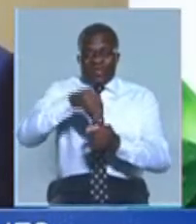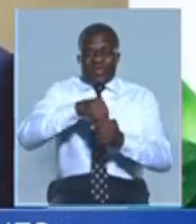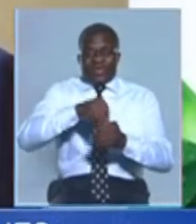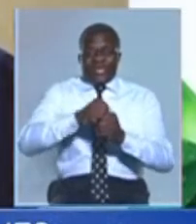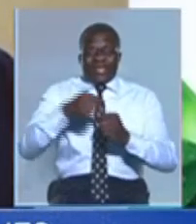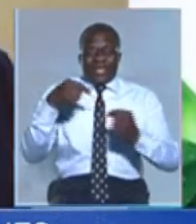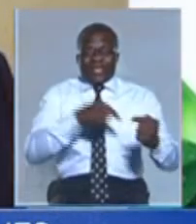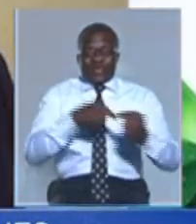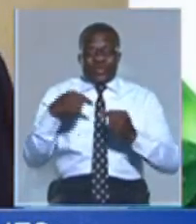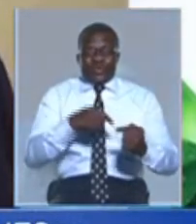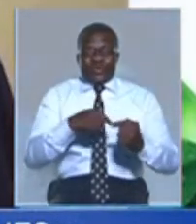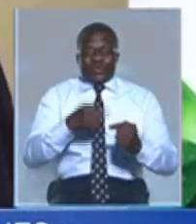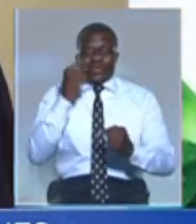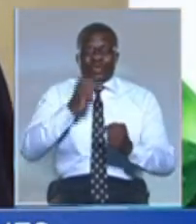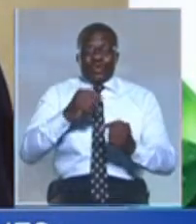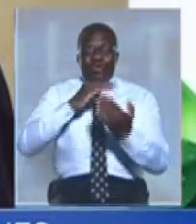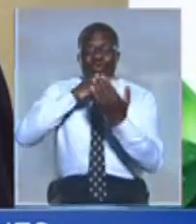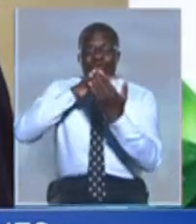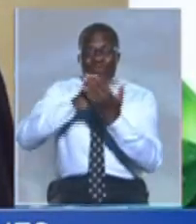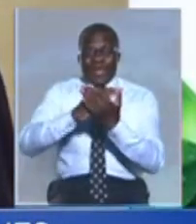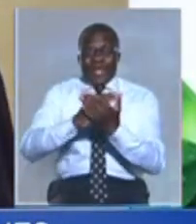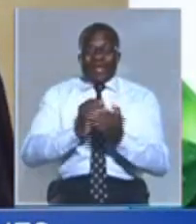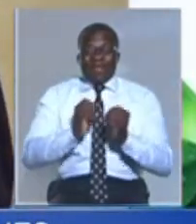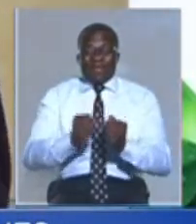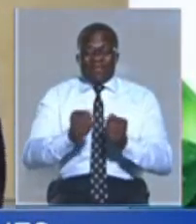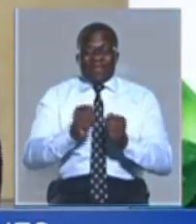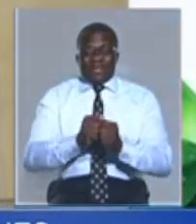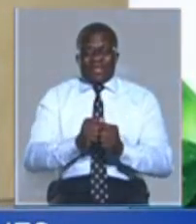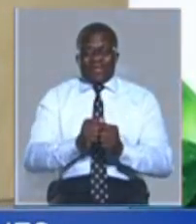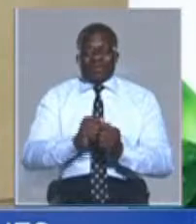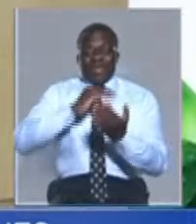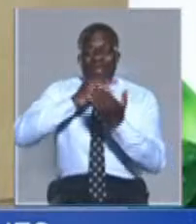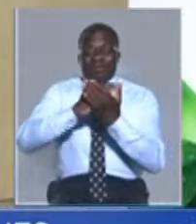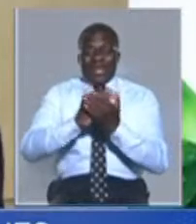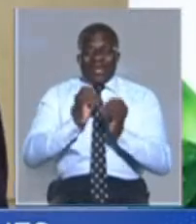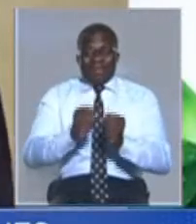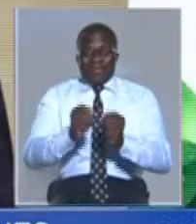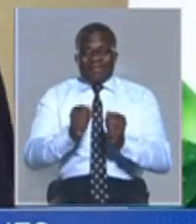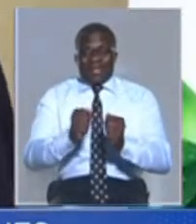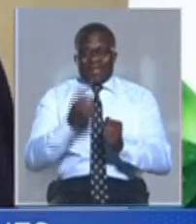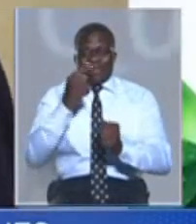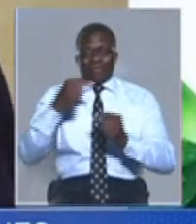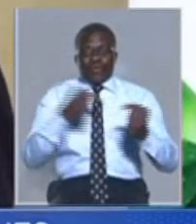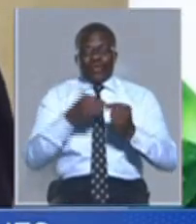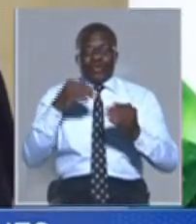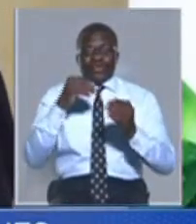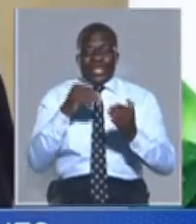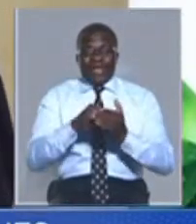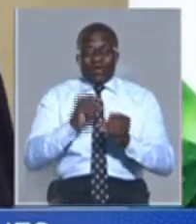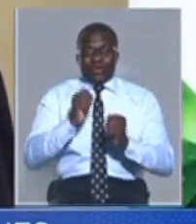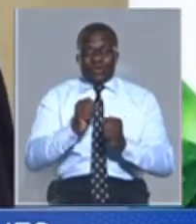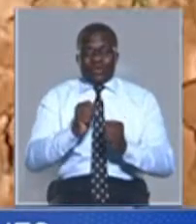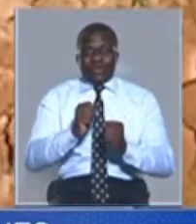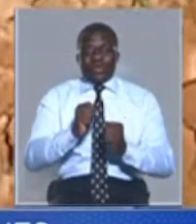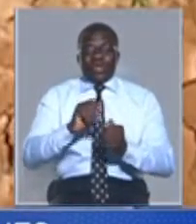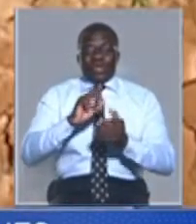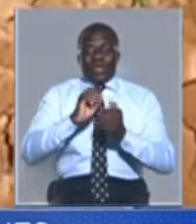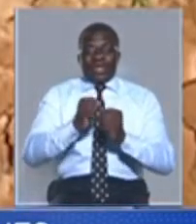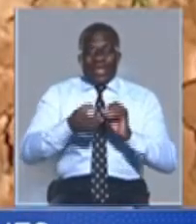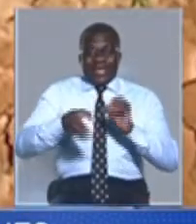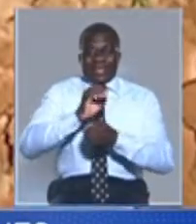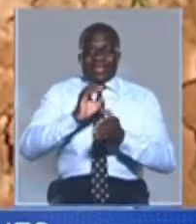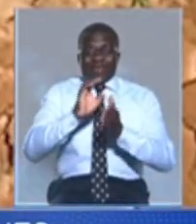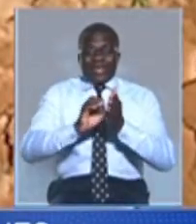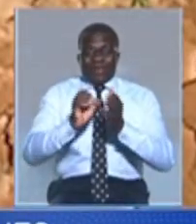cette lutte pour parer au plus pressé. Parer au plus pressé pour lutter efficacement contre les